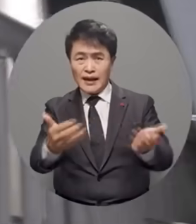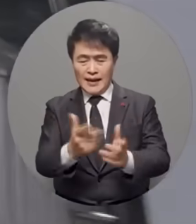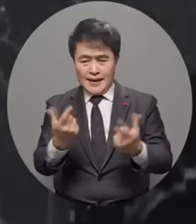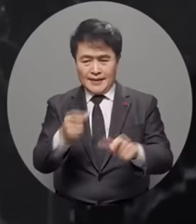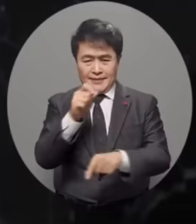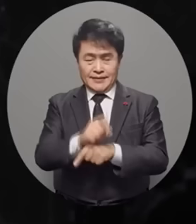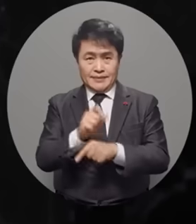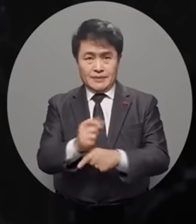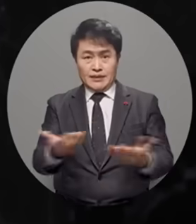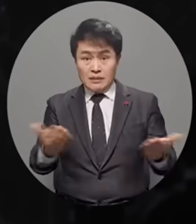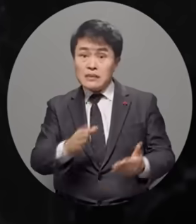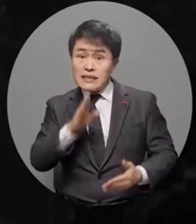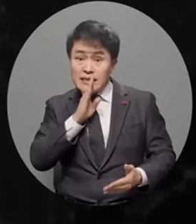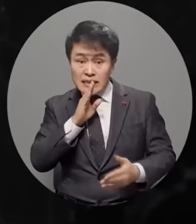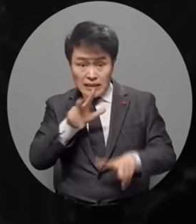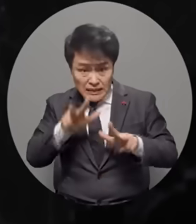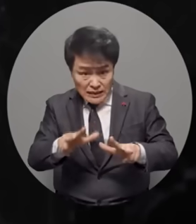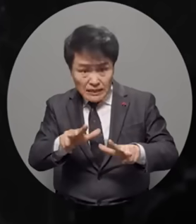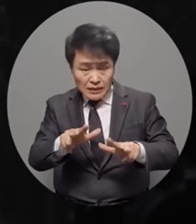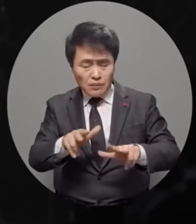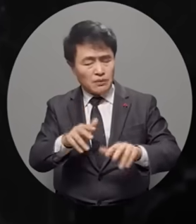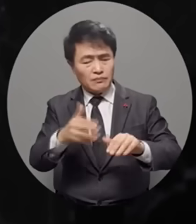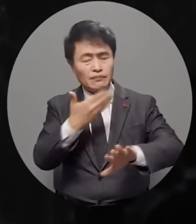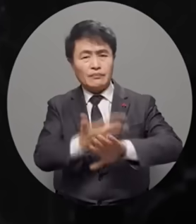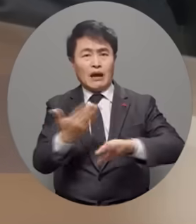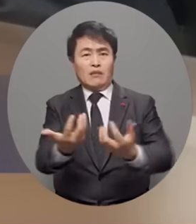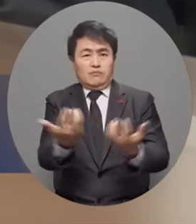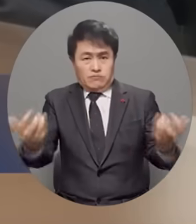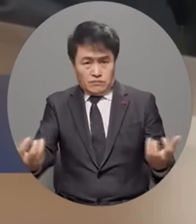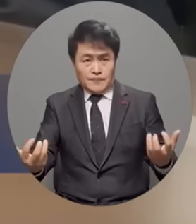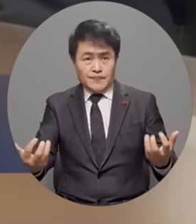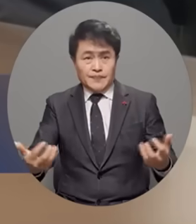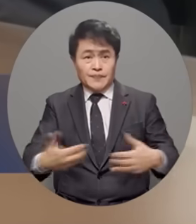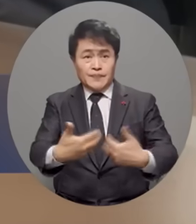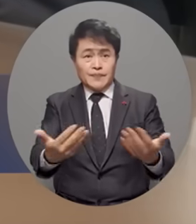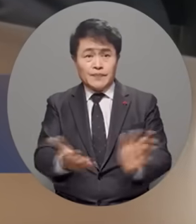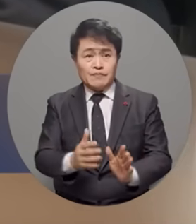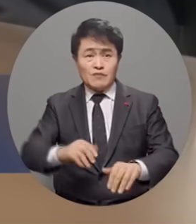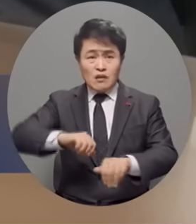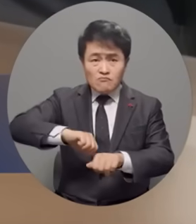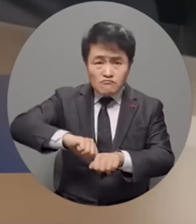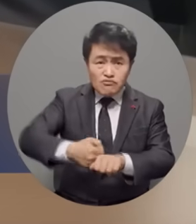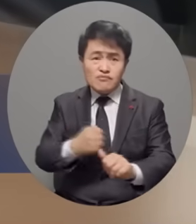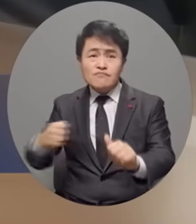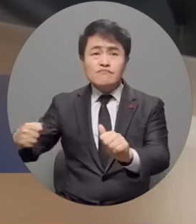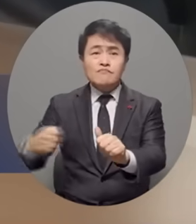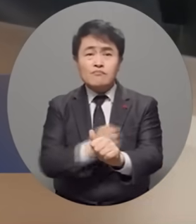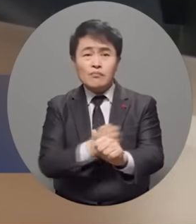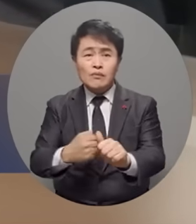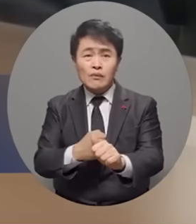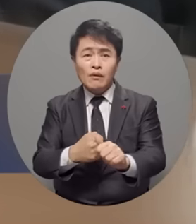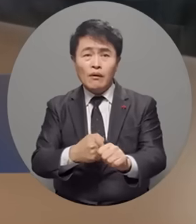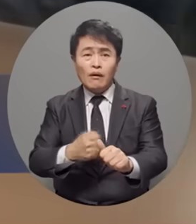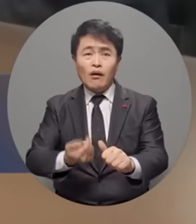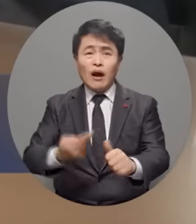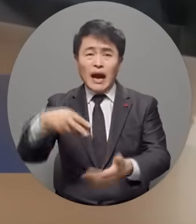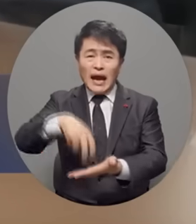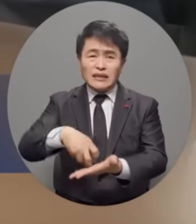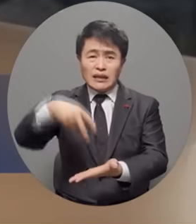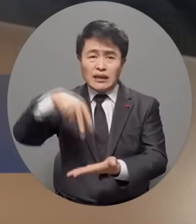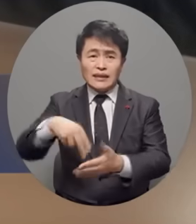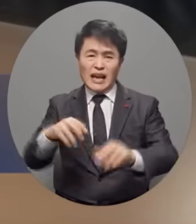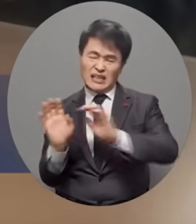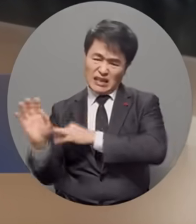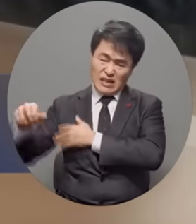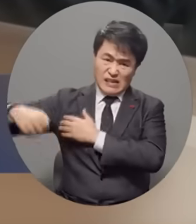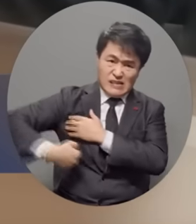사무실에서 일하지만 사실 지금은 같은 팀도 아닙니다. 물리적 폭력이라고 하면 저희 차량 뭐 아저씨가 왔다 뭐 헤드랑